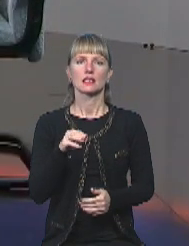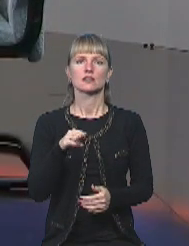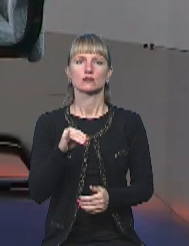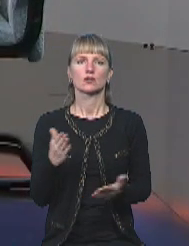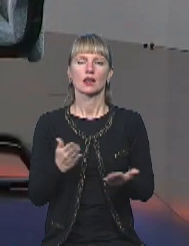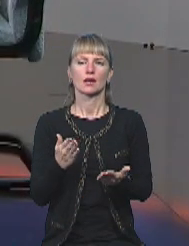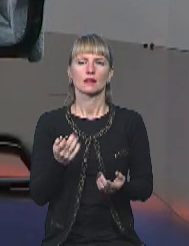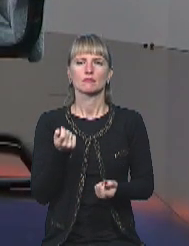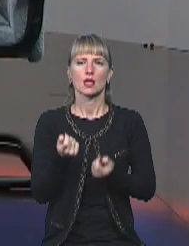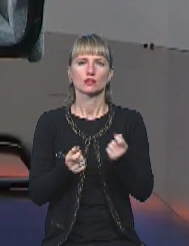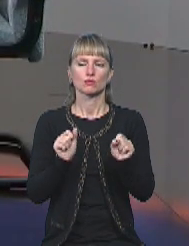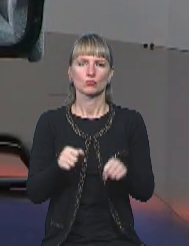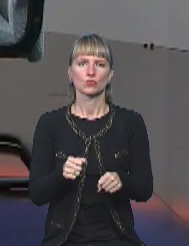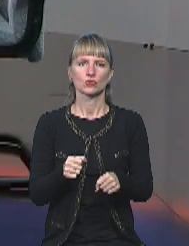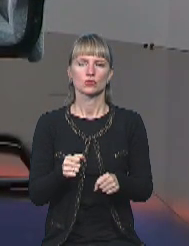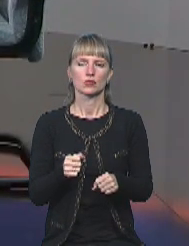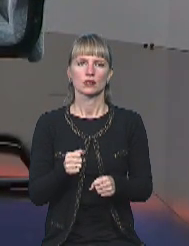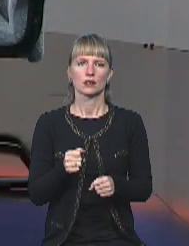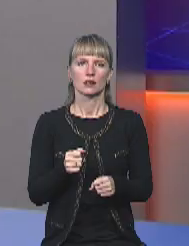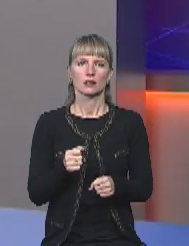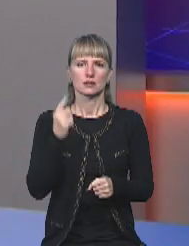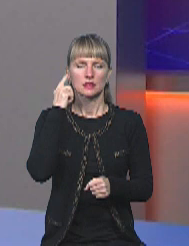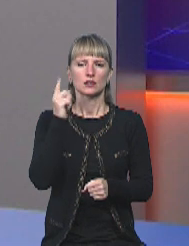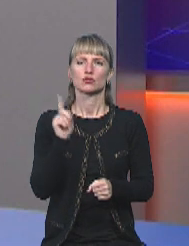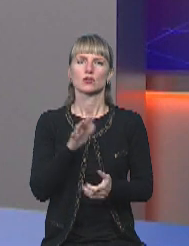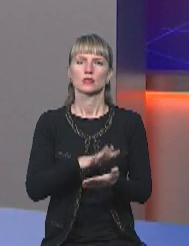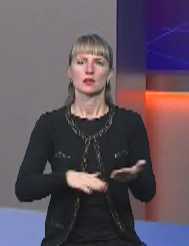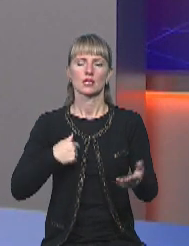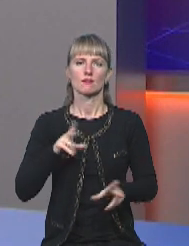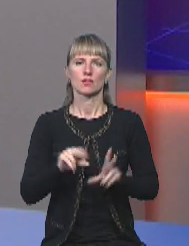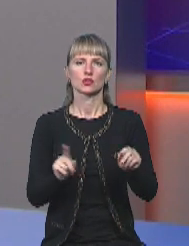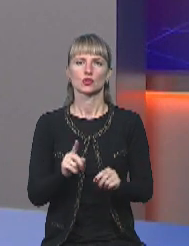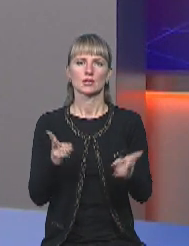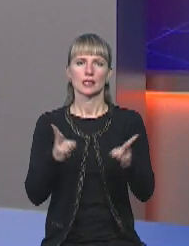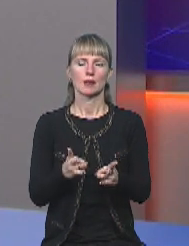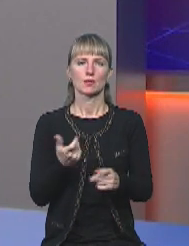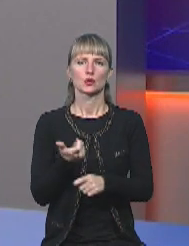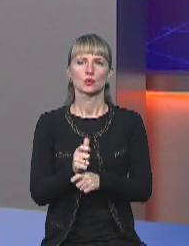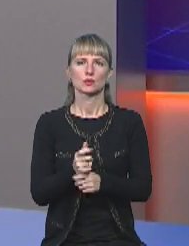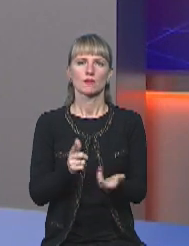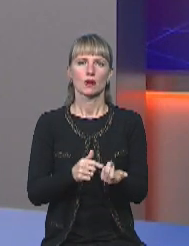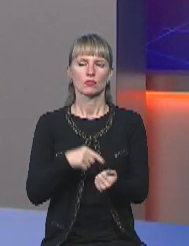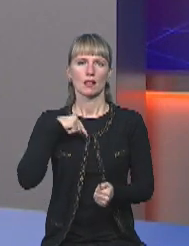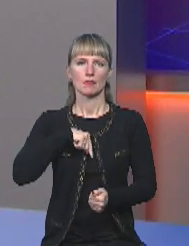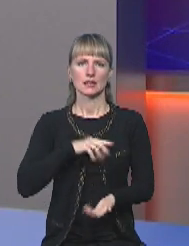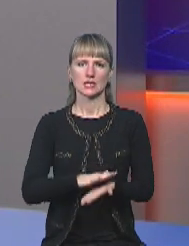може зламатися і що далі? Я вважаю, що треба дуже враховувати емоційний